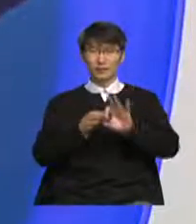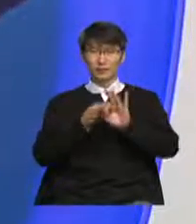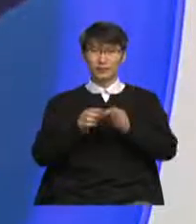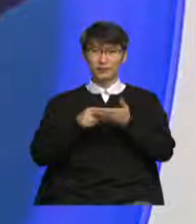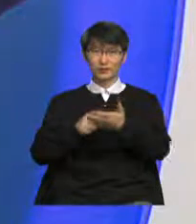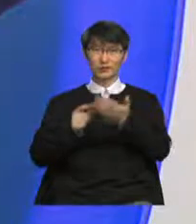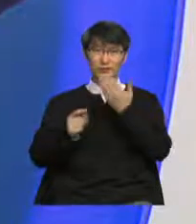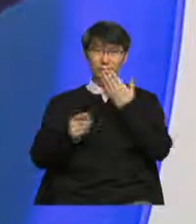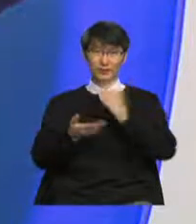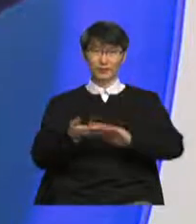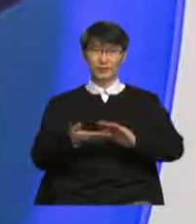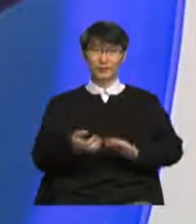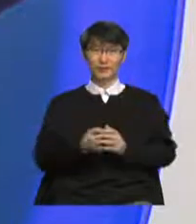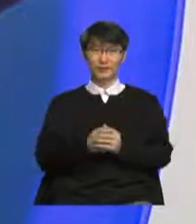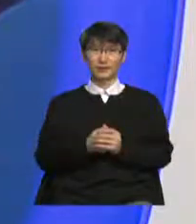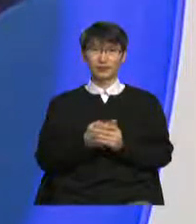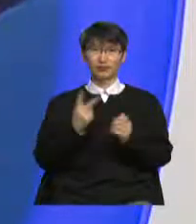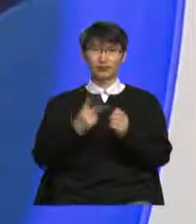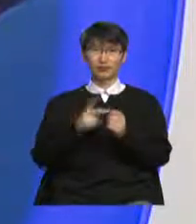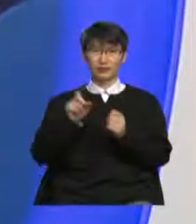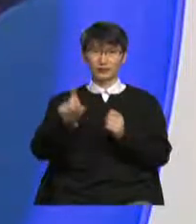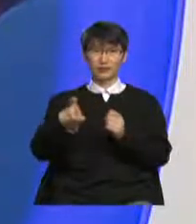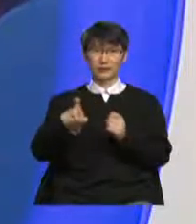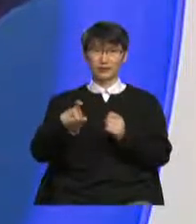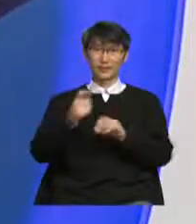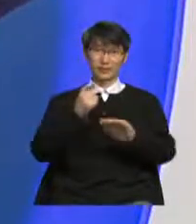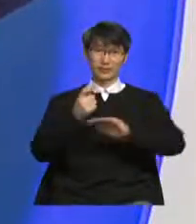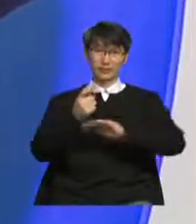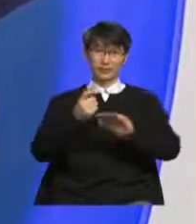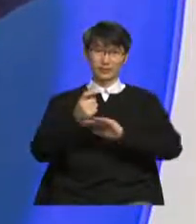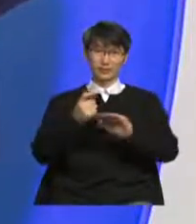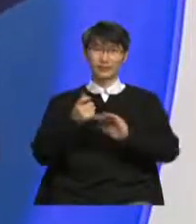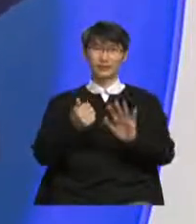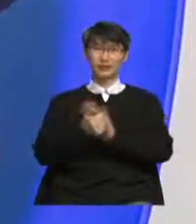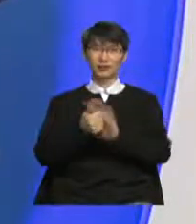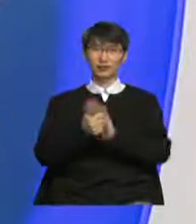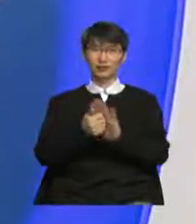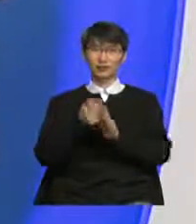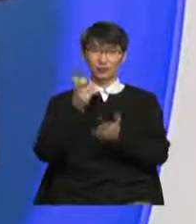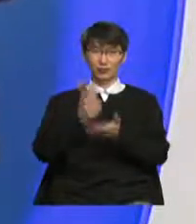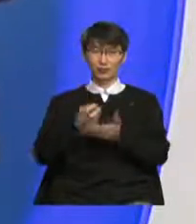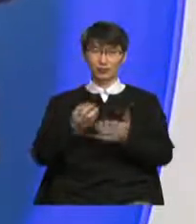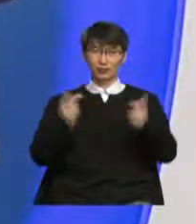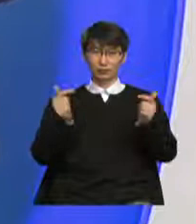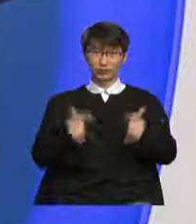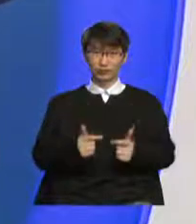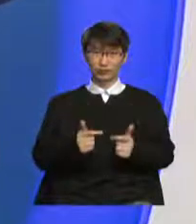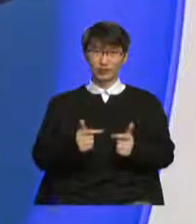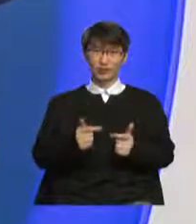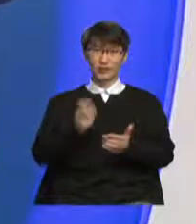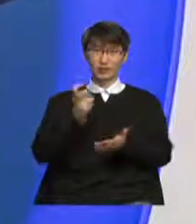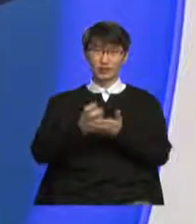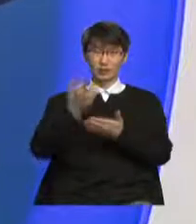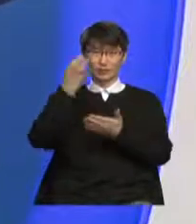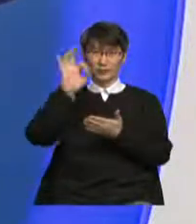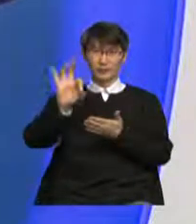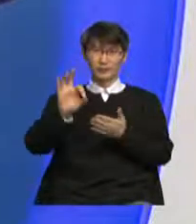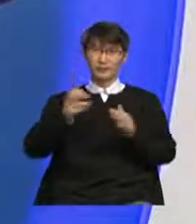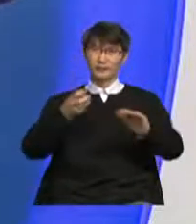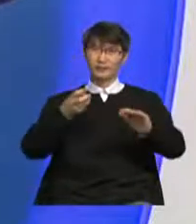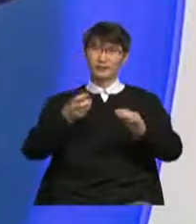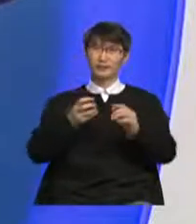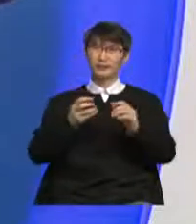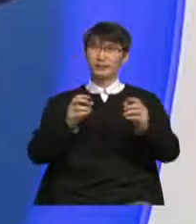신청할 수 있습니다. 두 번째 키워드는 택시 서비스 규제 완화입니다. 앞으로는 법인 택시나 버스 등과 같은